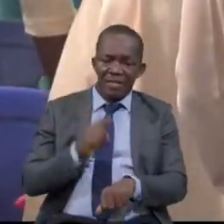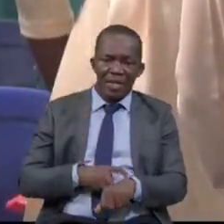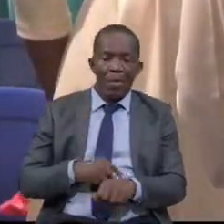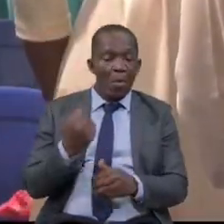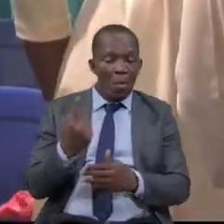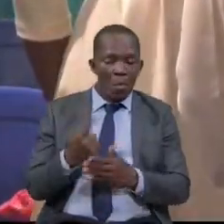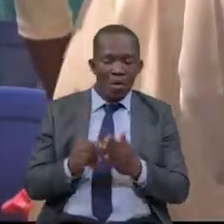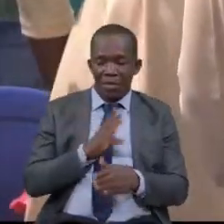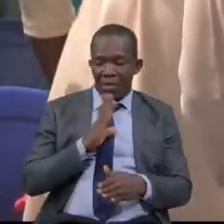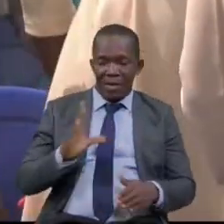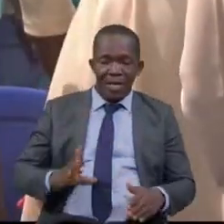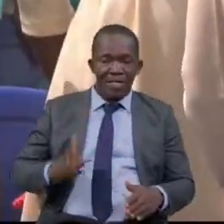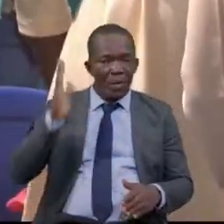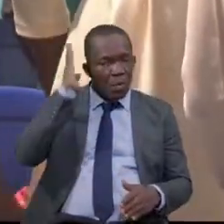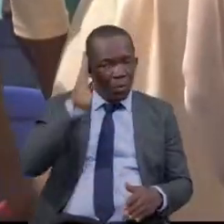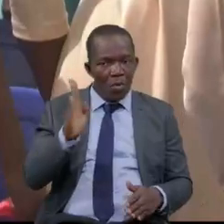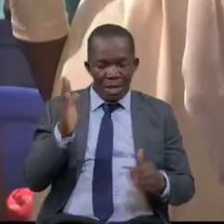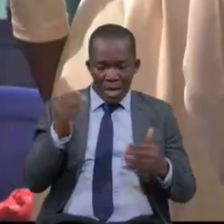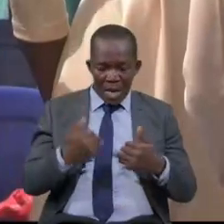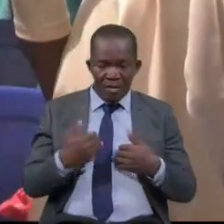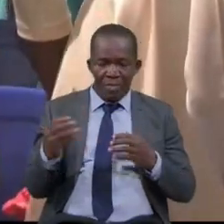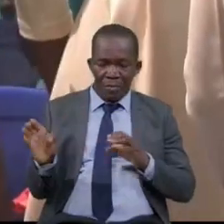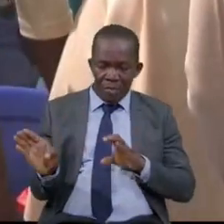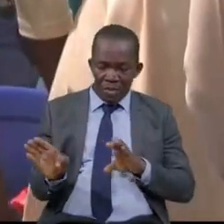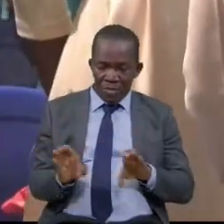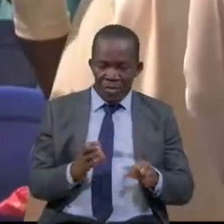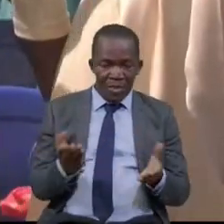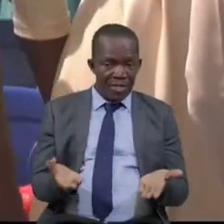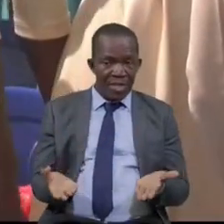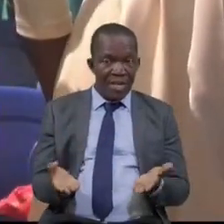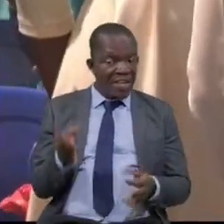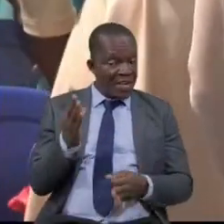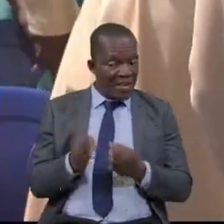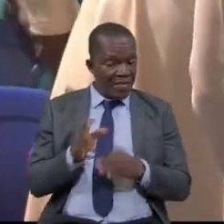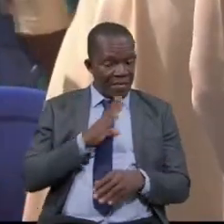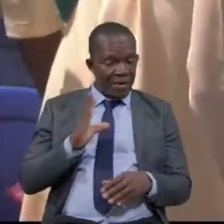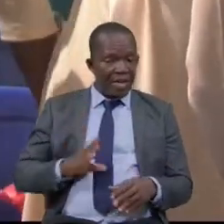serait en train de faire s'il était encore ici sur la terre.